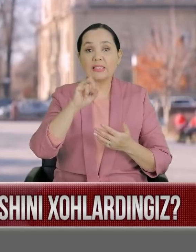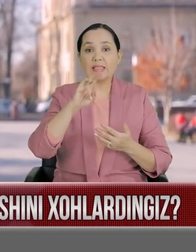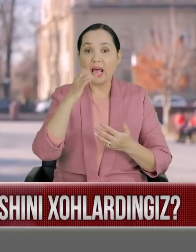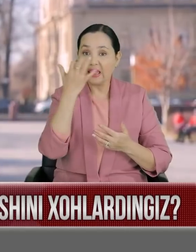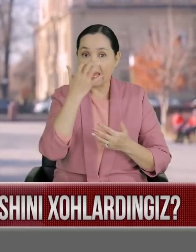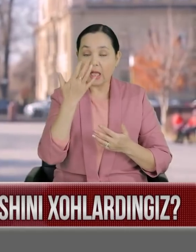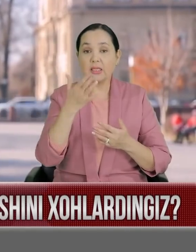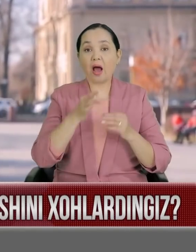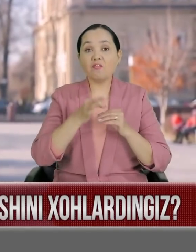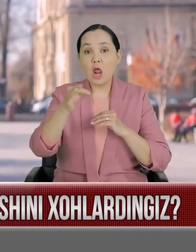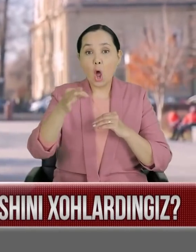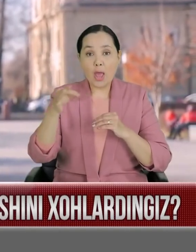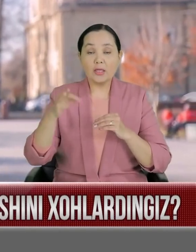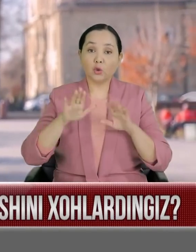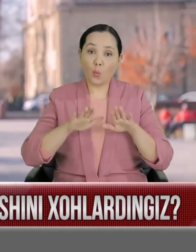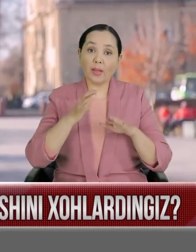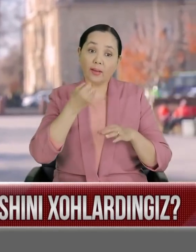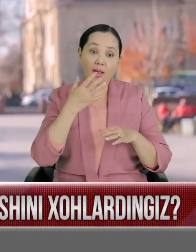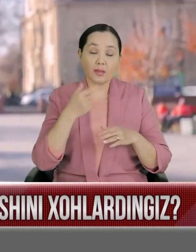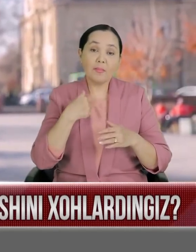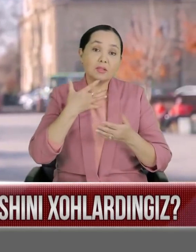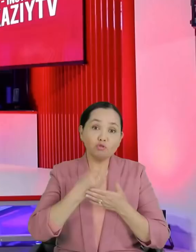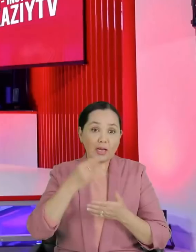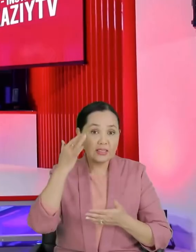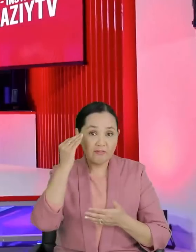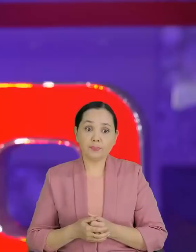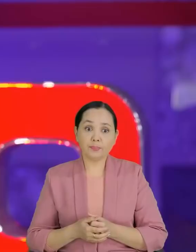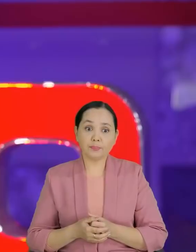tomonlarga, viloyat tomonlarga ham o'zgina o'tganda. Endi bu mening shaxsiy fikrim.